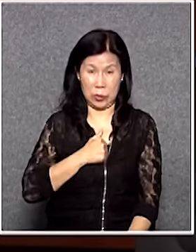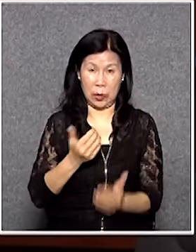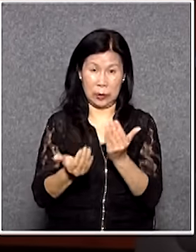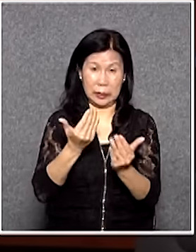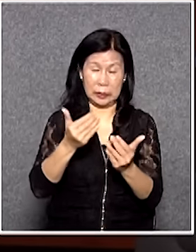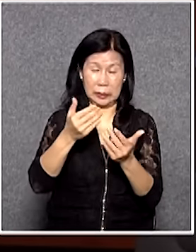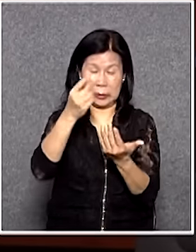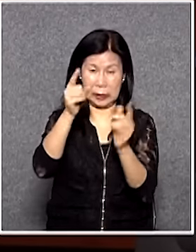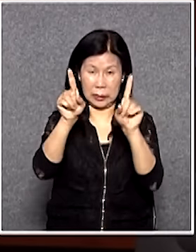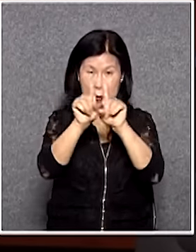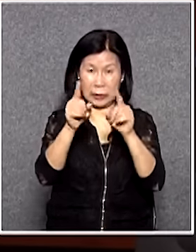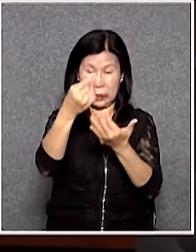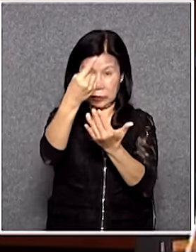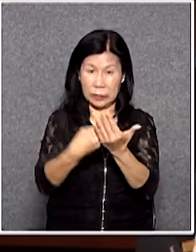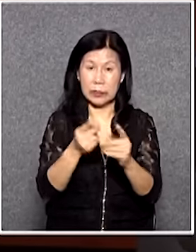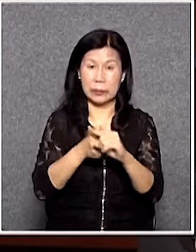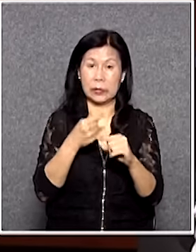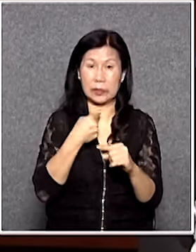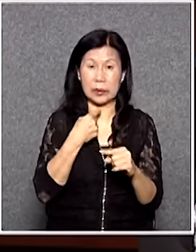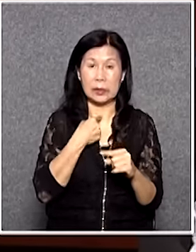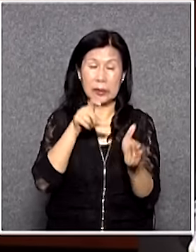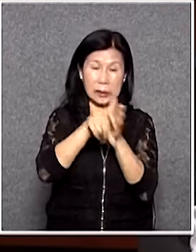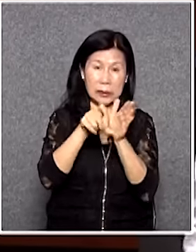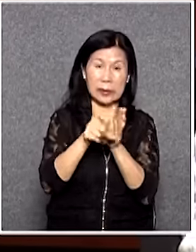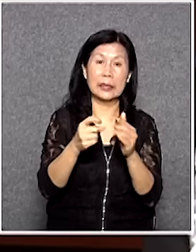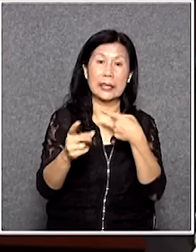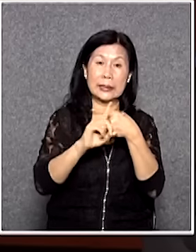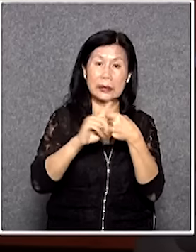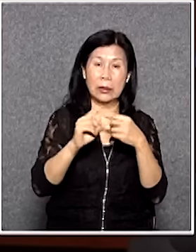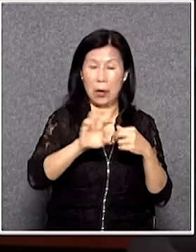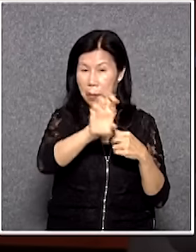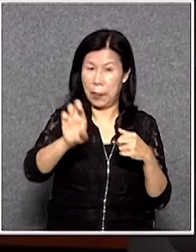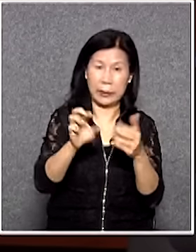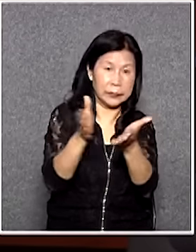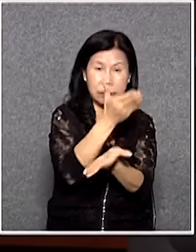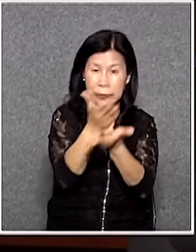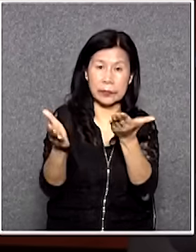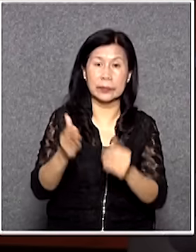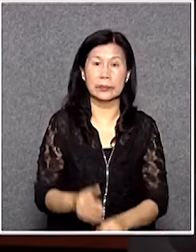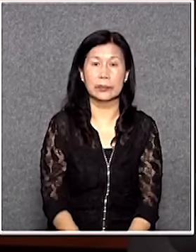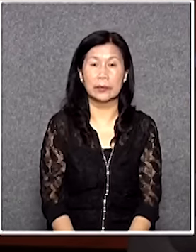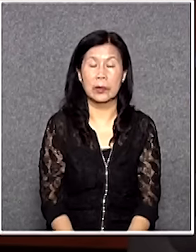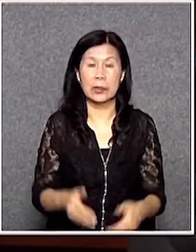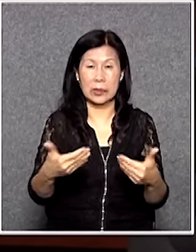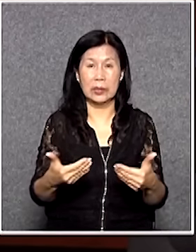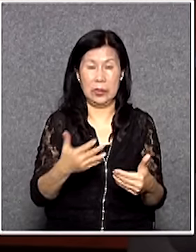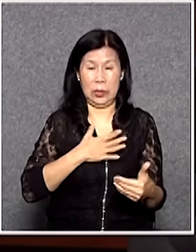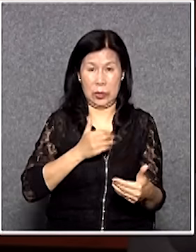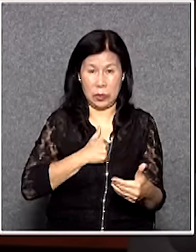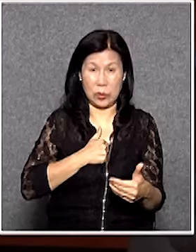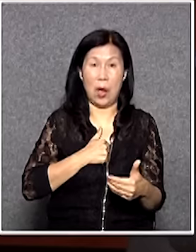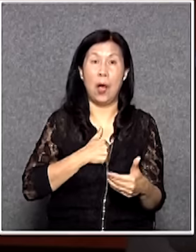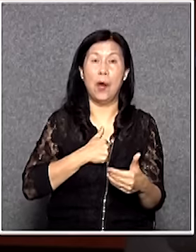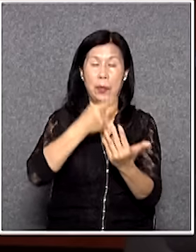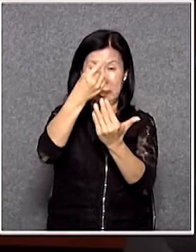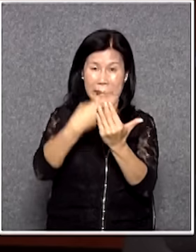的最根本原則，就一定要將個投資風險平均分布。現在這個預設投資策略，策